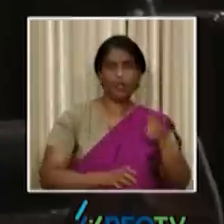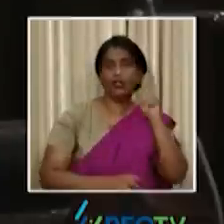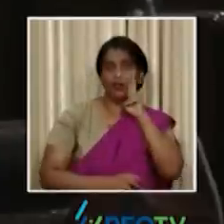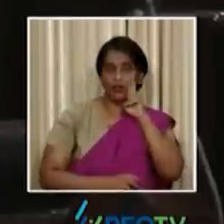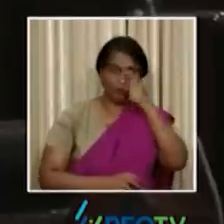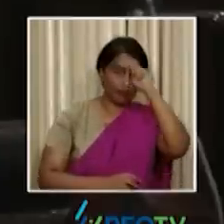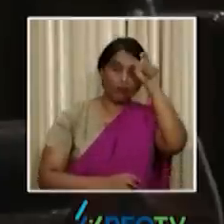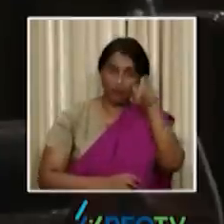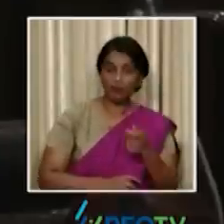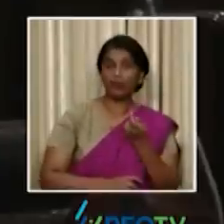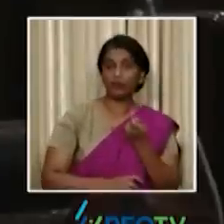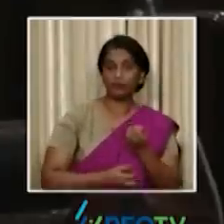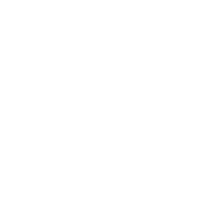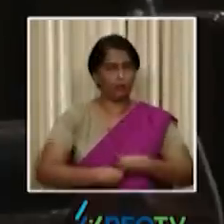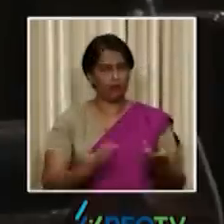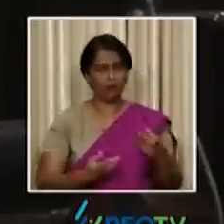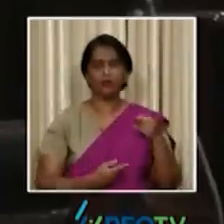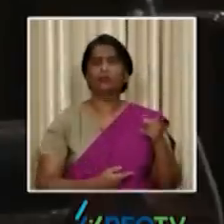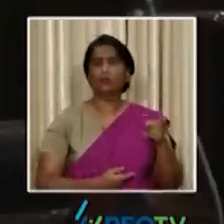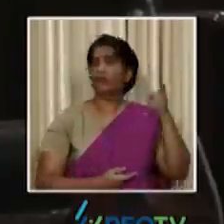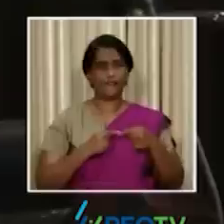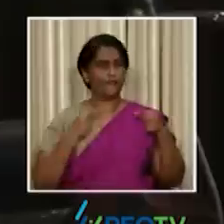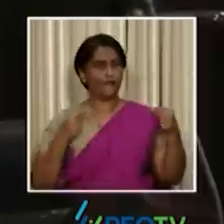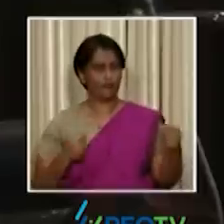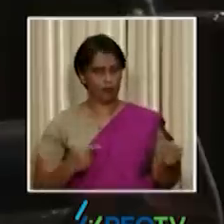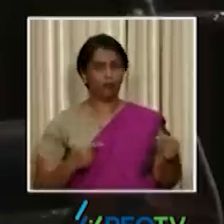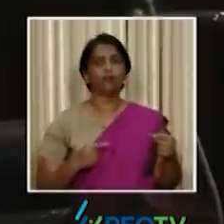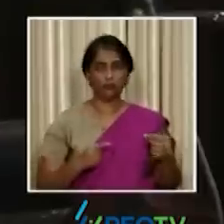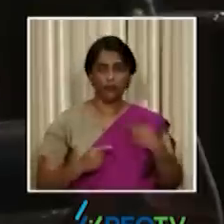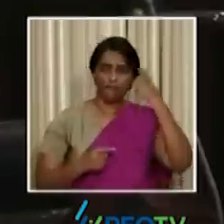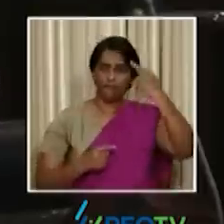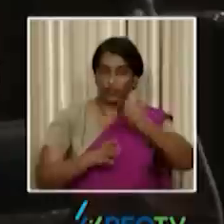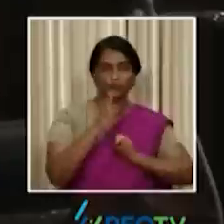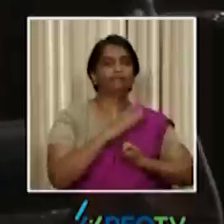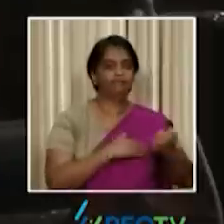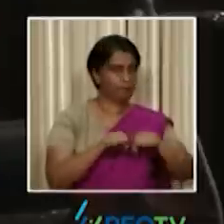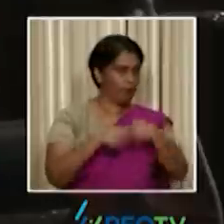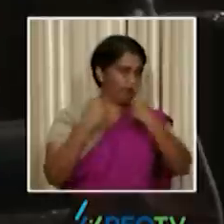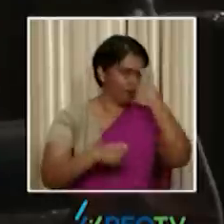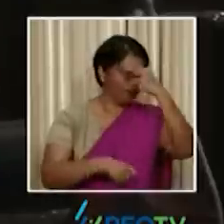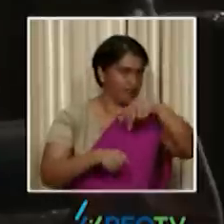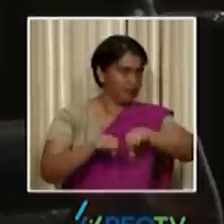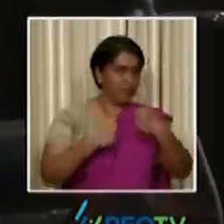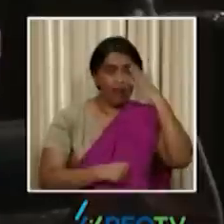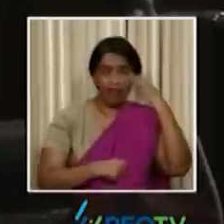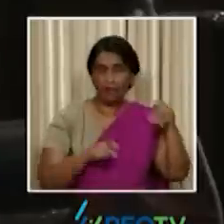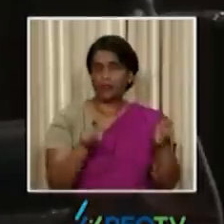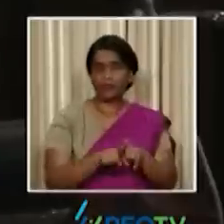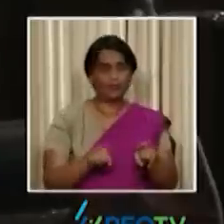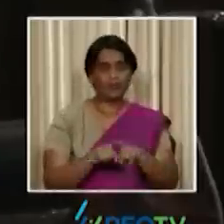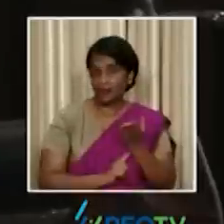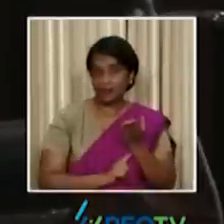වික්‍රමසිංහ මැතිතුමා ආර්ථිකය විනාශ කරා කියලා එතුමාට එරෙහිව ගෙන ආපු විශ්වාස භංගයට පක්ෂව ඉතින් ඒවා නිකන් අමතක වෙලා වගේ